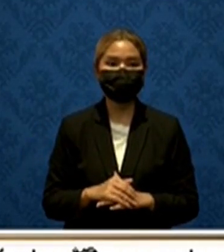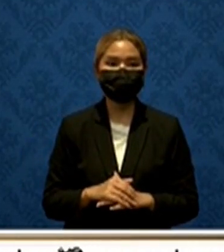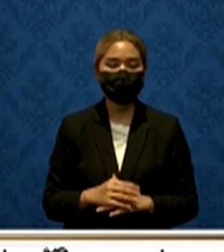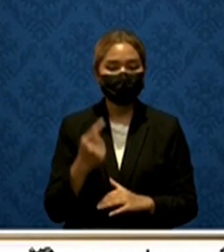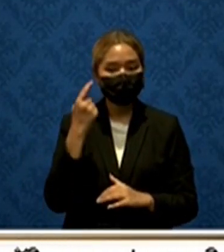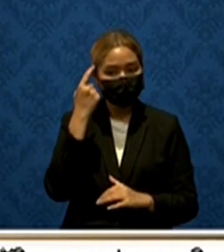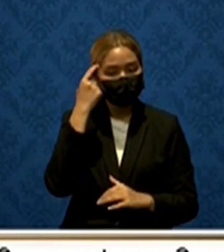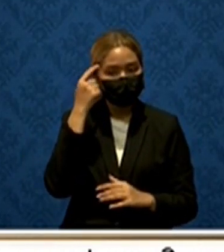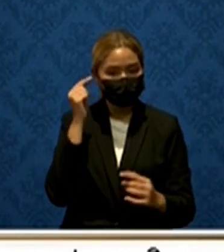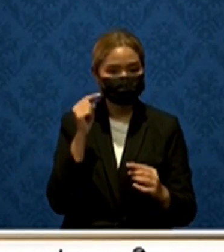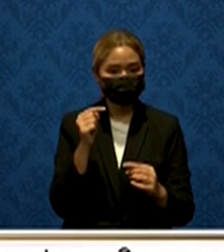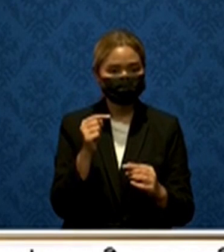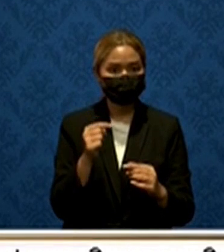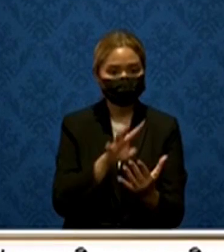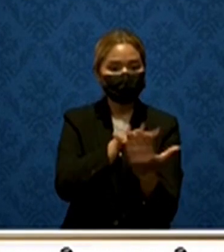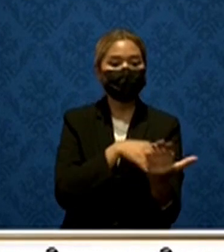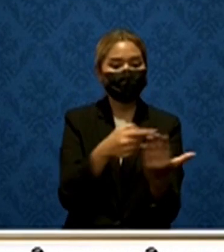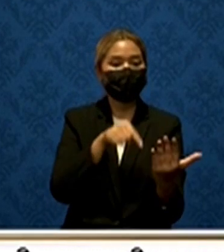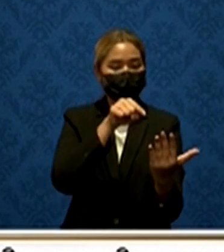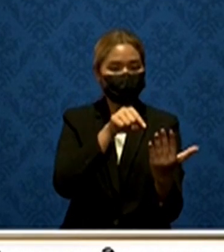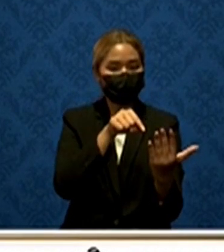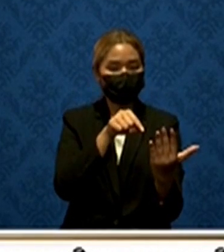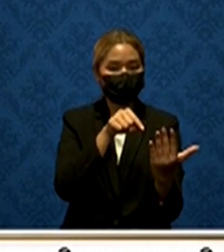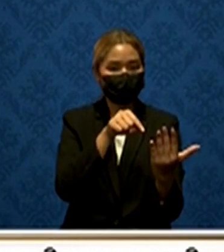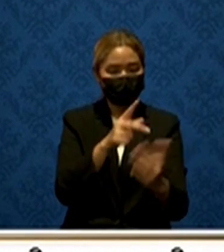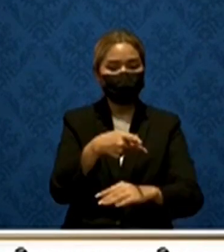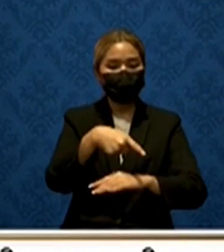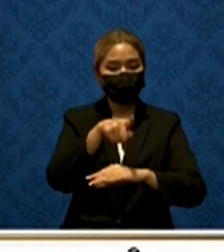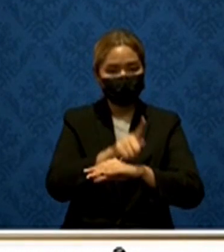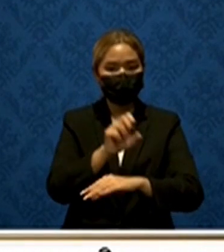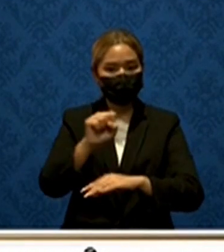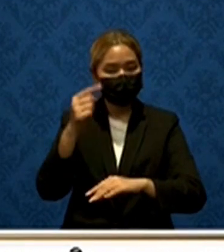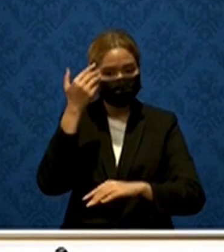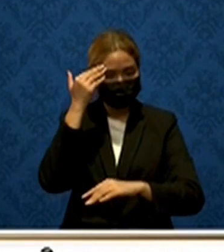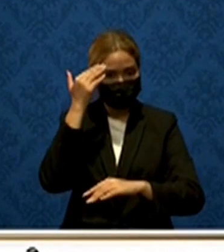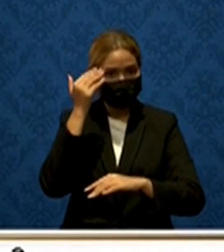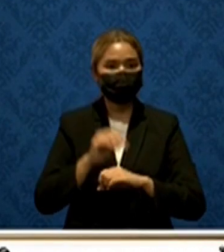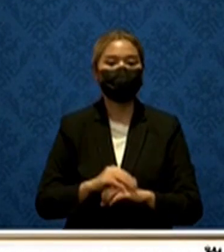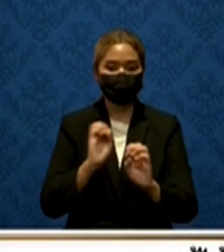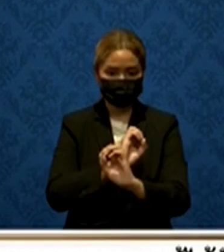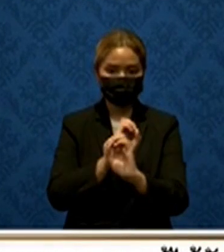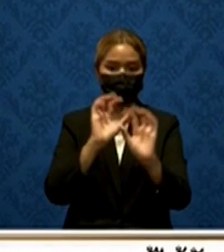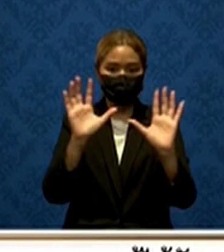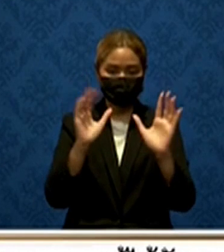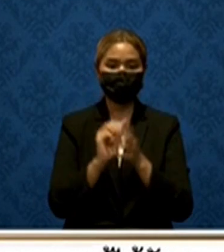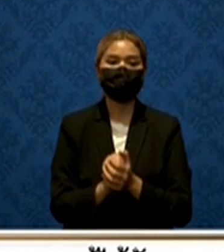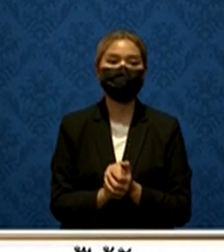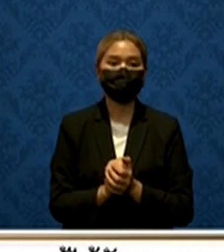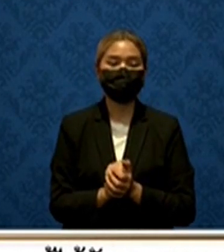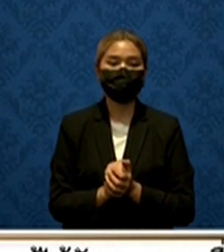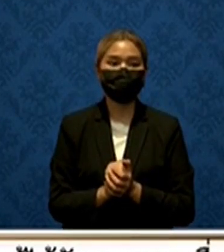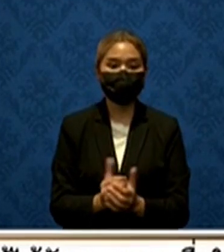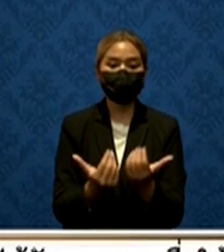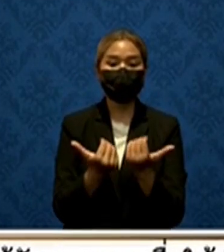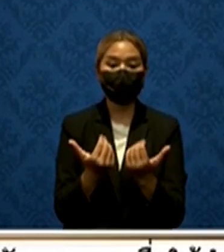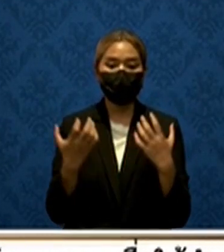นี่คอสิงที่ขอนิญาตที่จะกราบเรีนให้ทานประทานได้เห็นภาพนะครับและด้วยการท